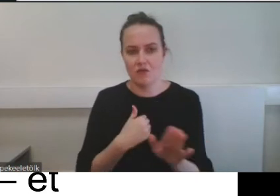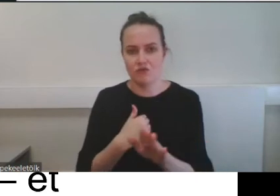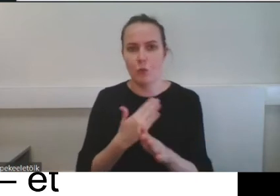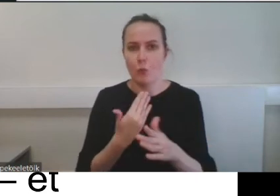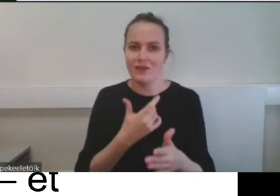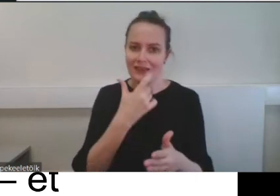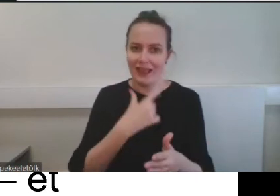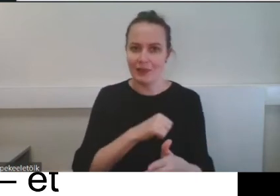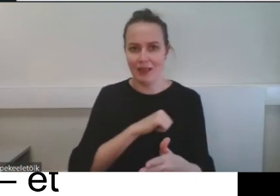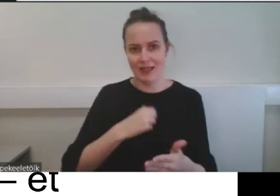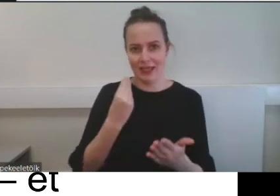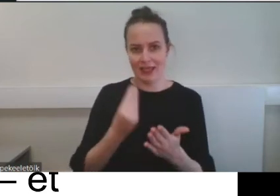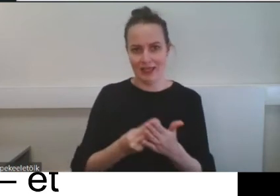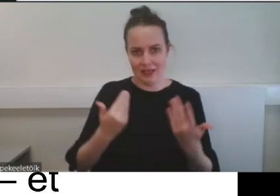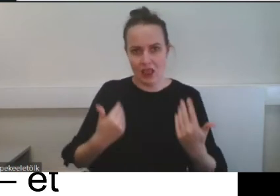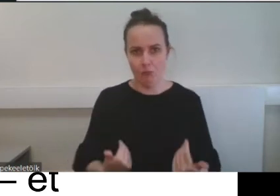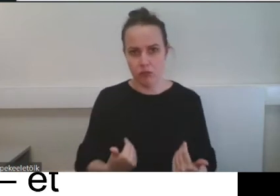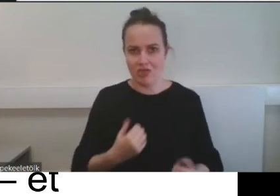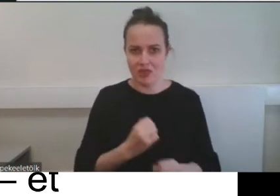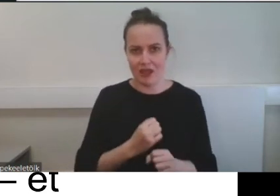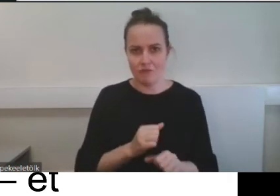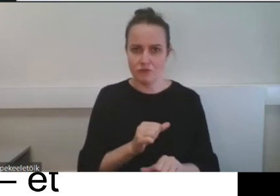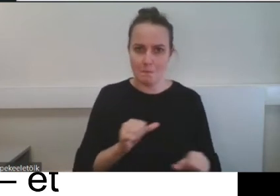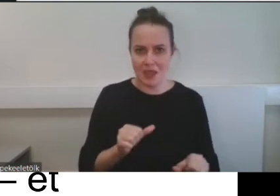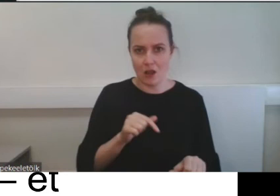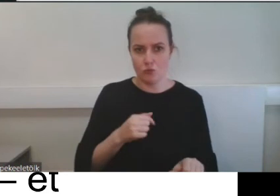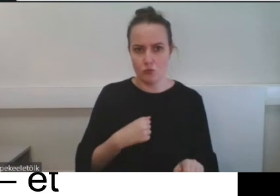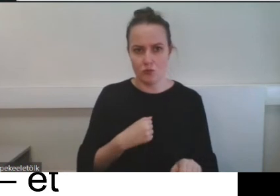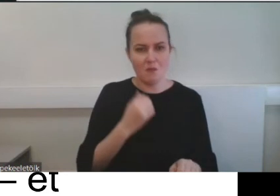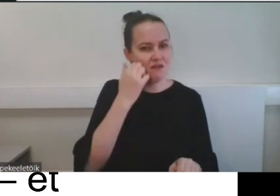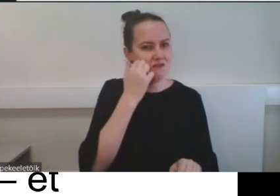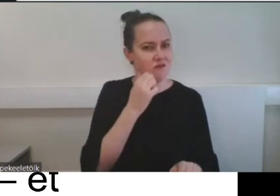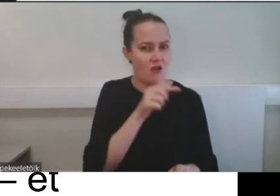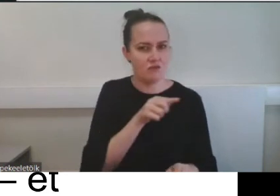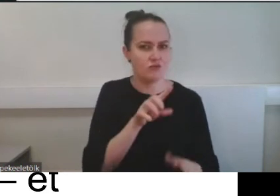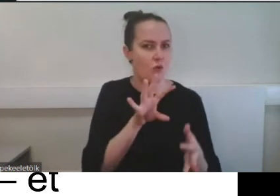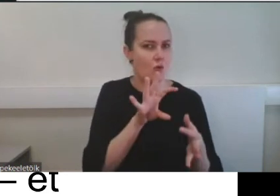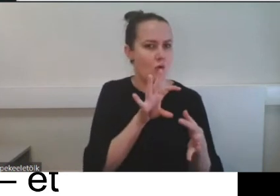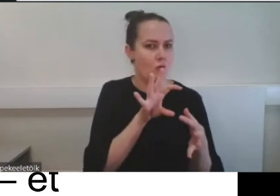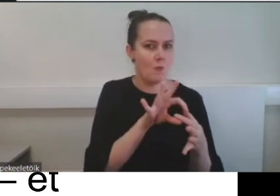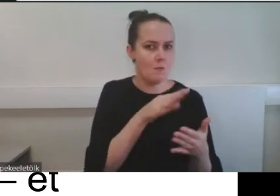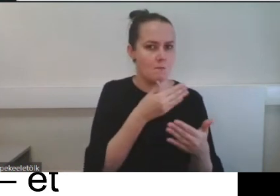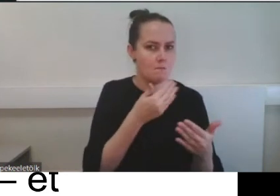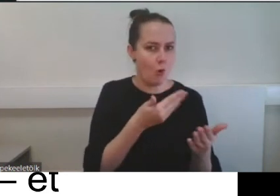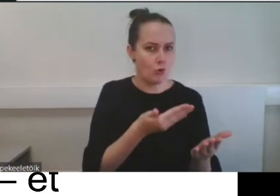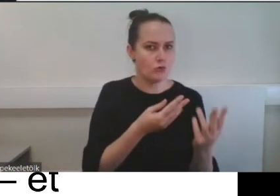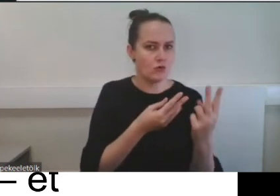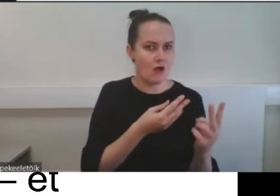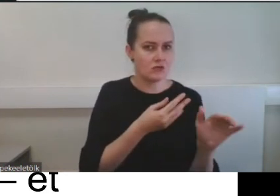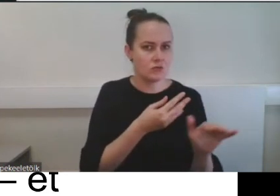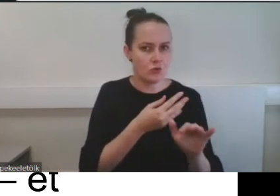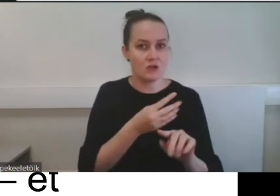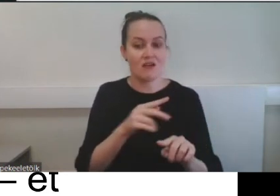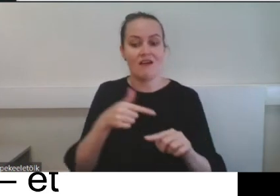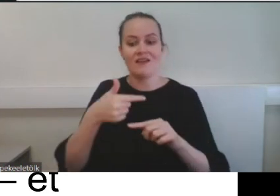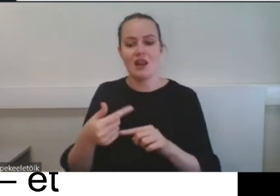vaimsele ja füüsilisele tervisele, valule, väsimustundele, et need küsimused tegelikult on uuringus kõik esindatud.